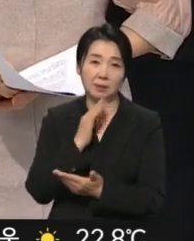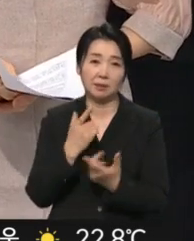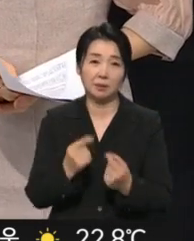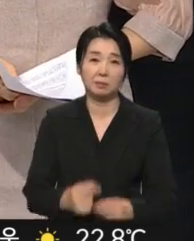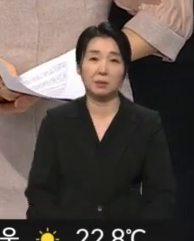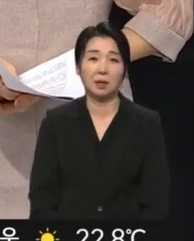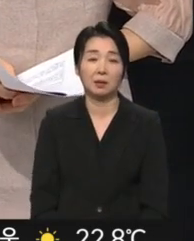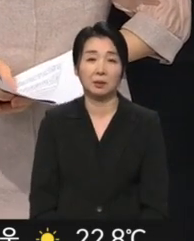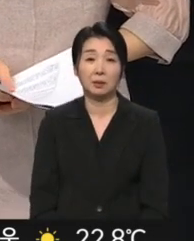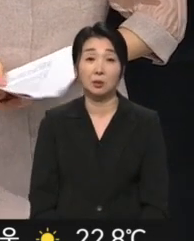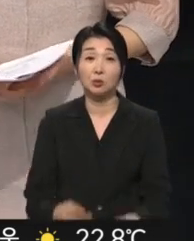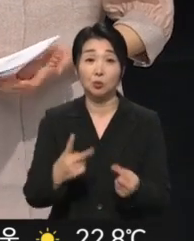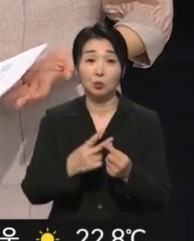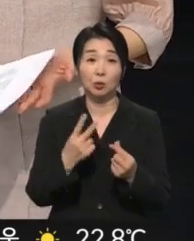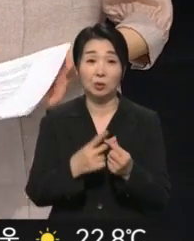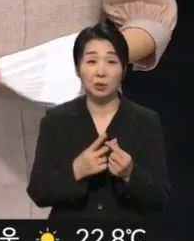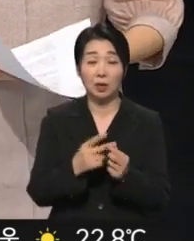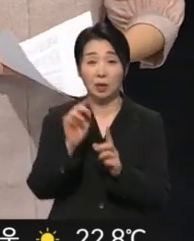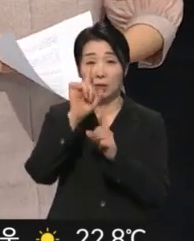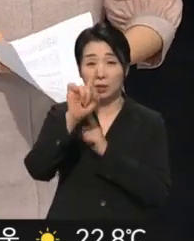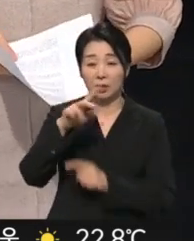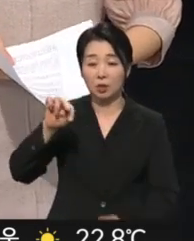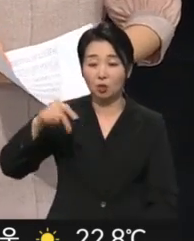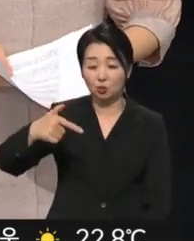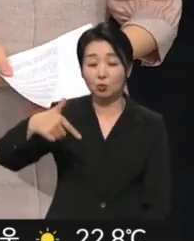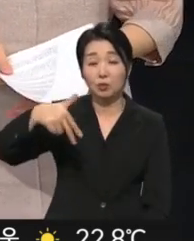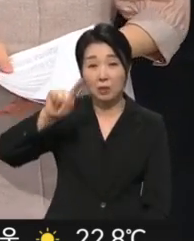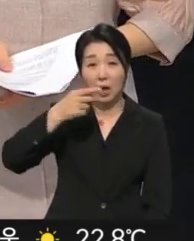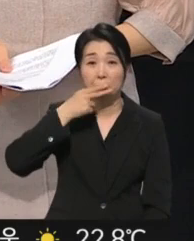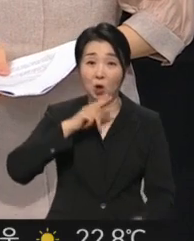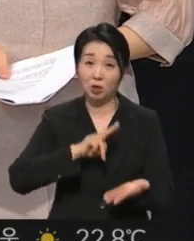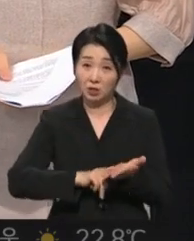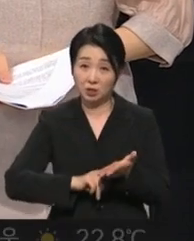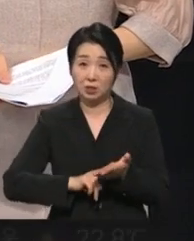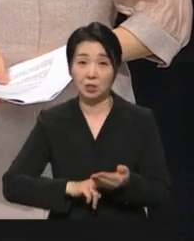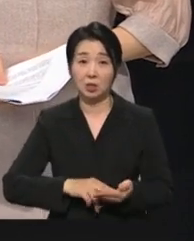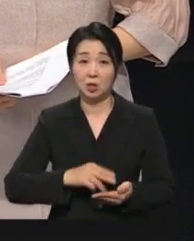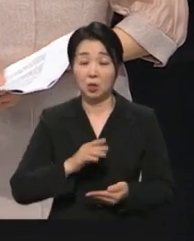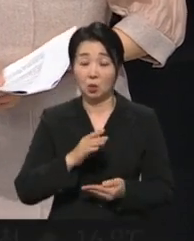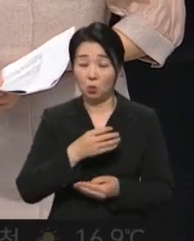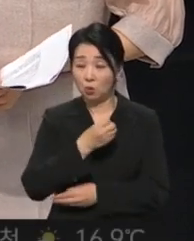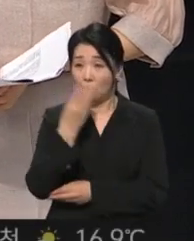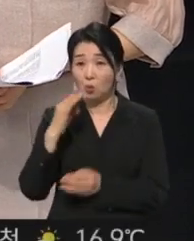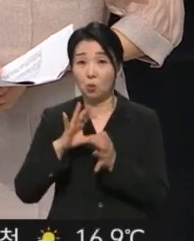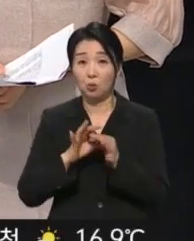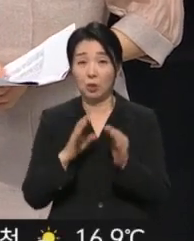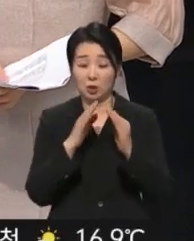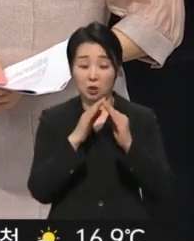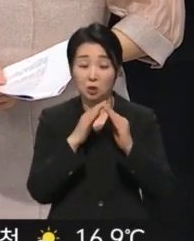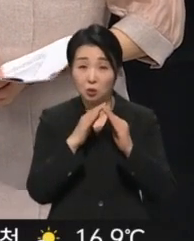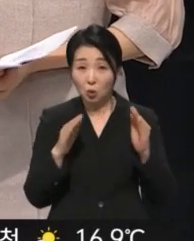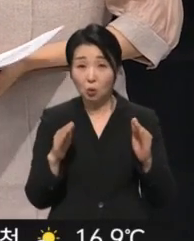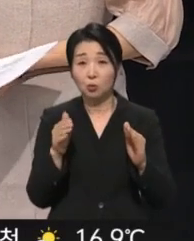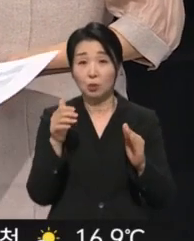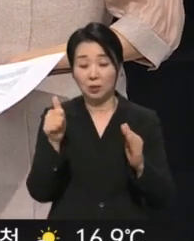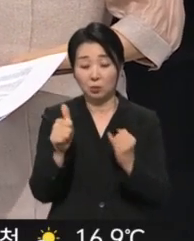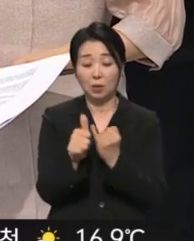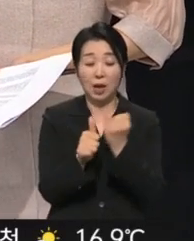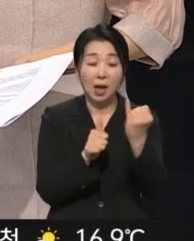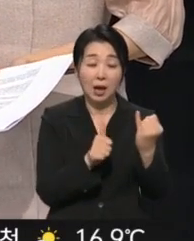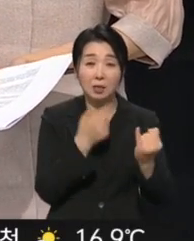네, 다음 소식의 해시태그는 이순자 편지입니다. 오늘 한 언론을 통해 고 전두환 씨 아내 이순자 씨의